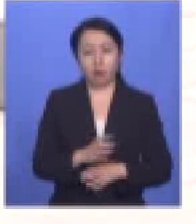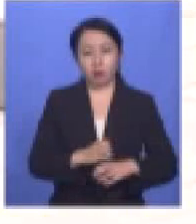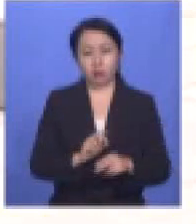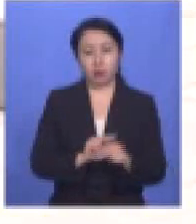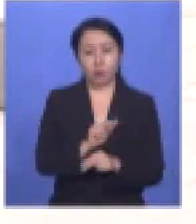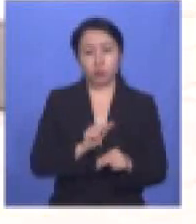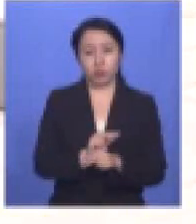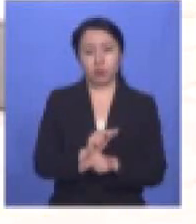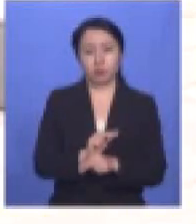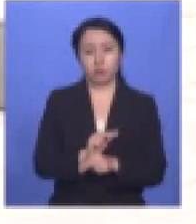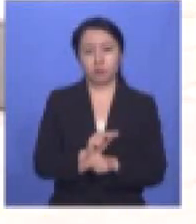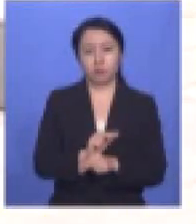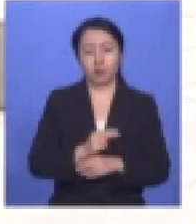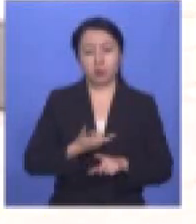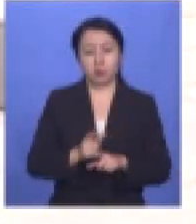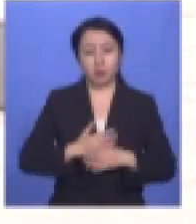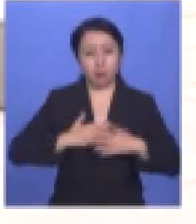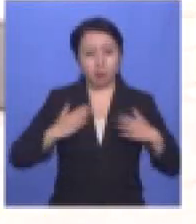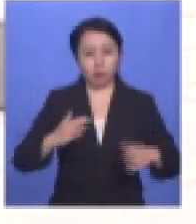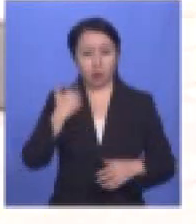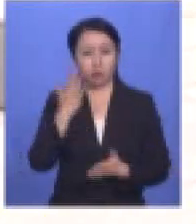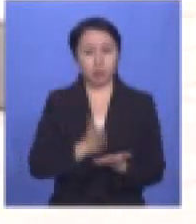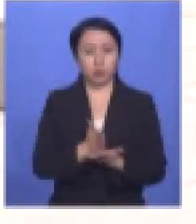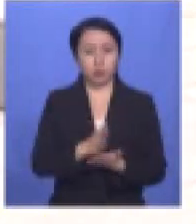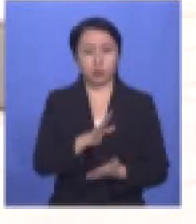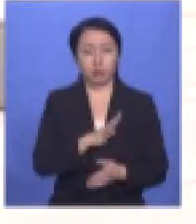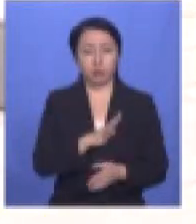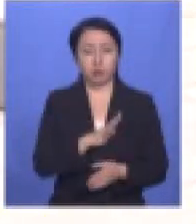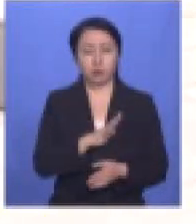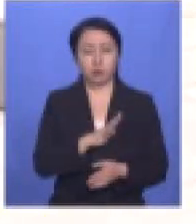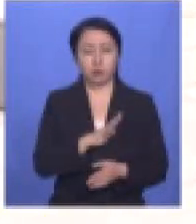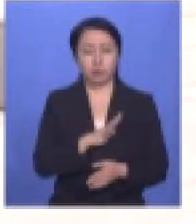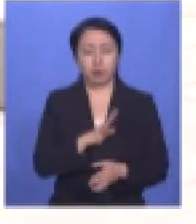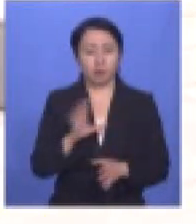учениях. Самое большое, когда я служил, были муланинские учения.